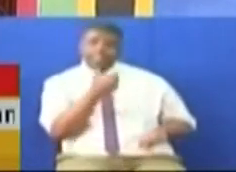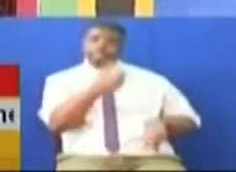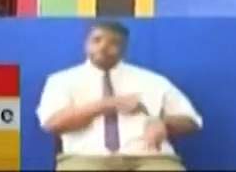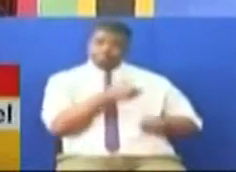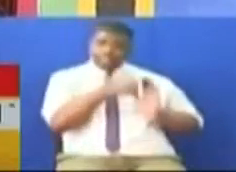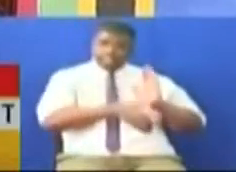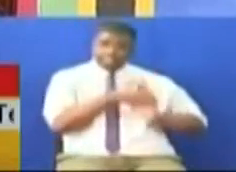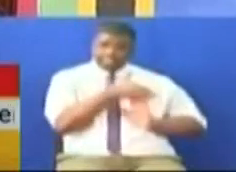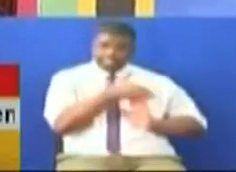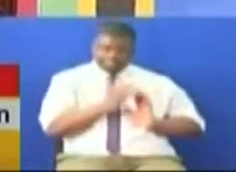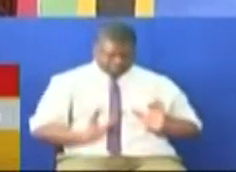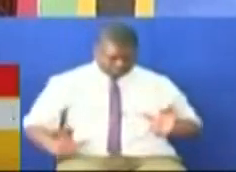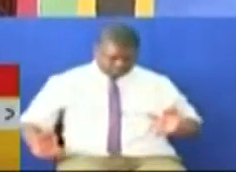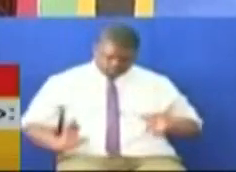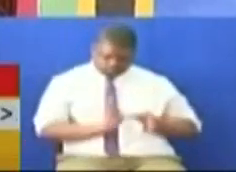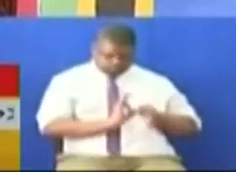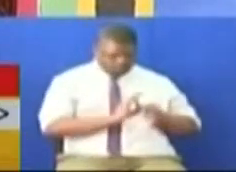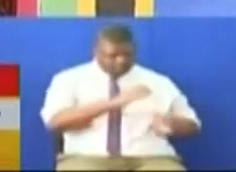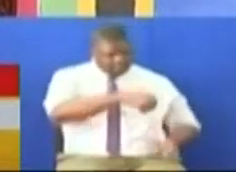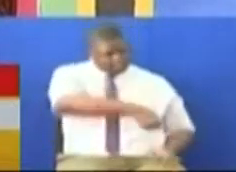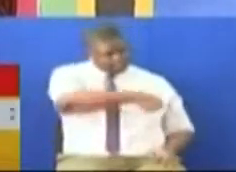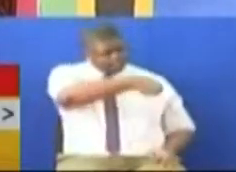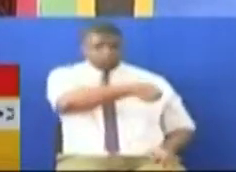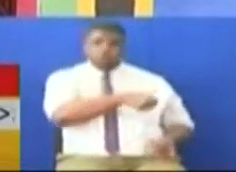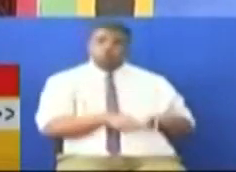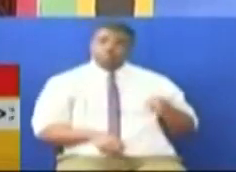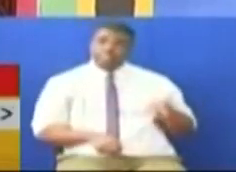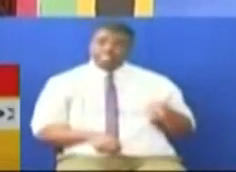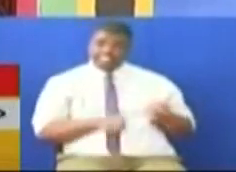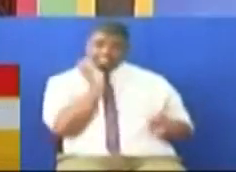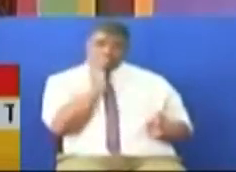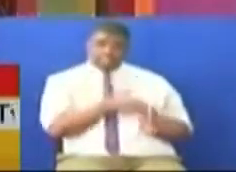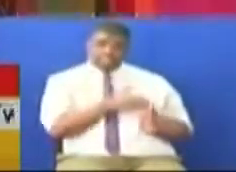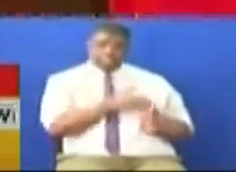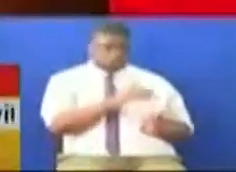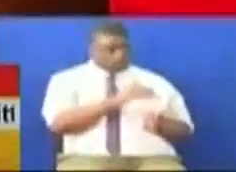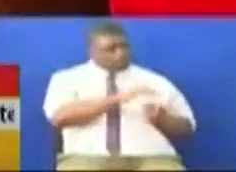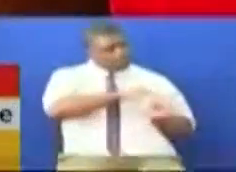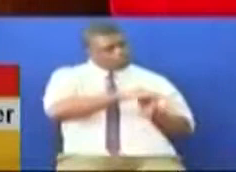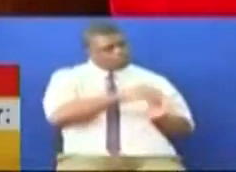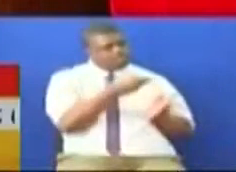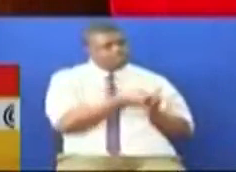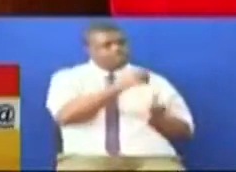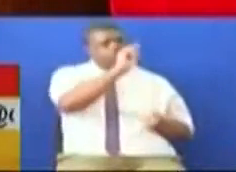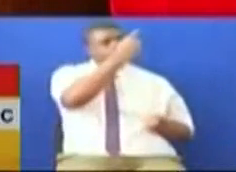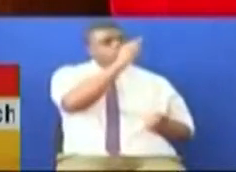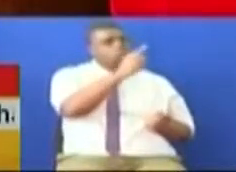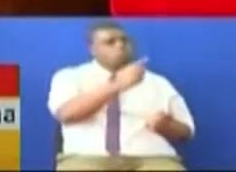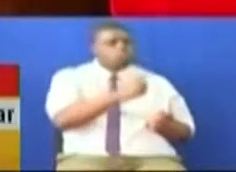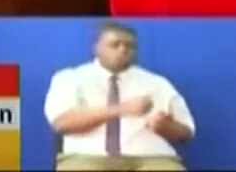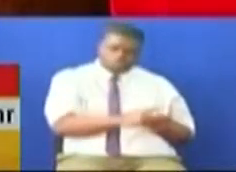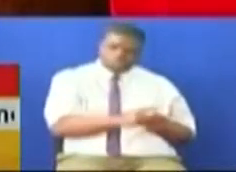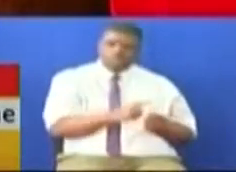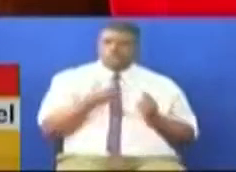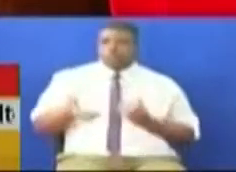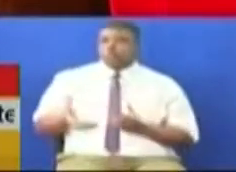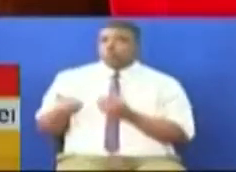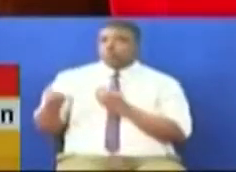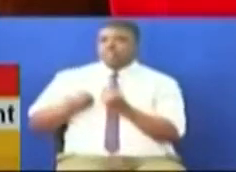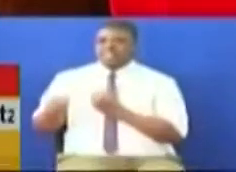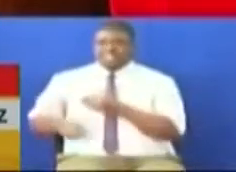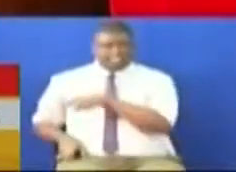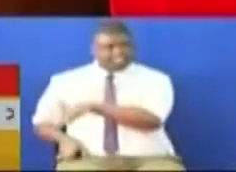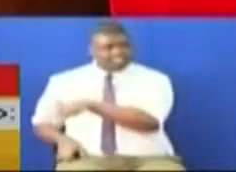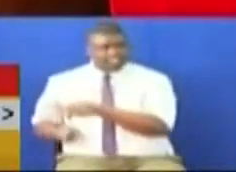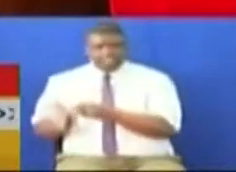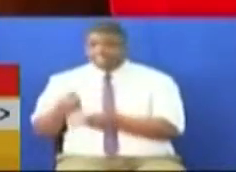nia na madhumuni tulisema kwamba tunapunguza kwanza matumizi ya fedha kwa ajili ya uendeshaji, lakini pia tukasema